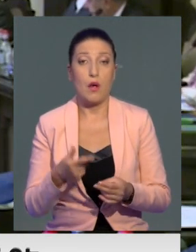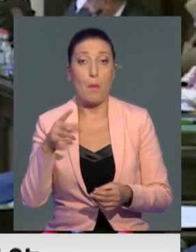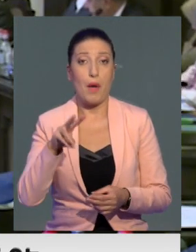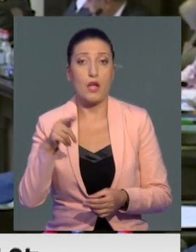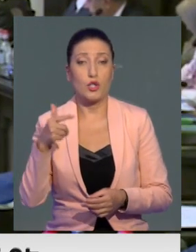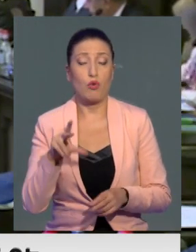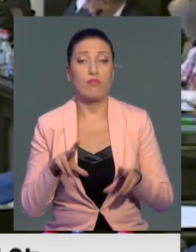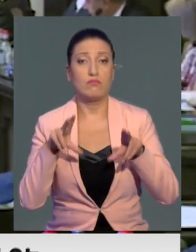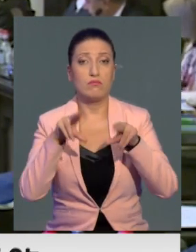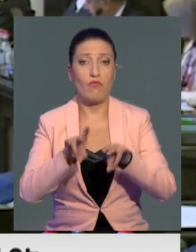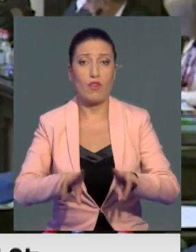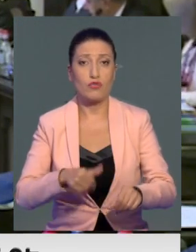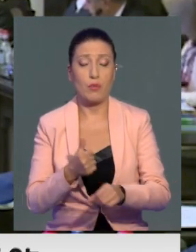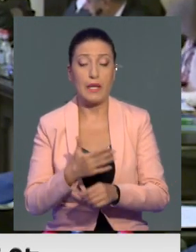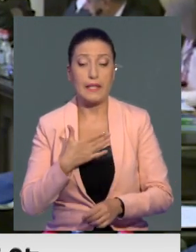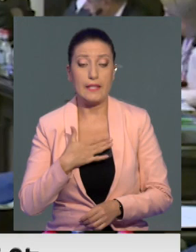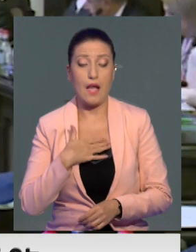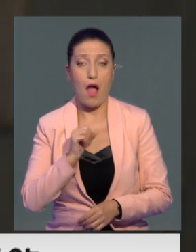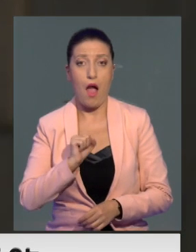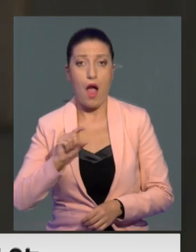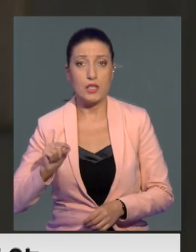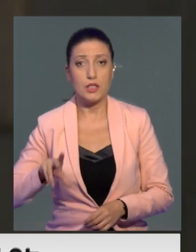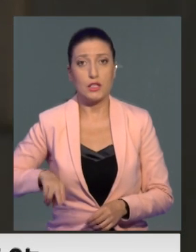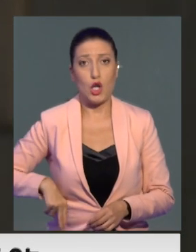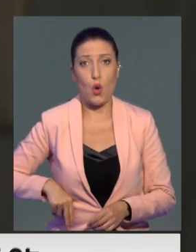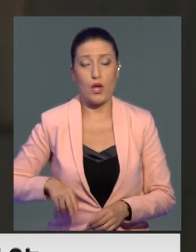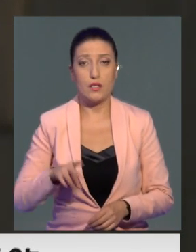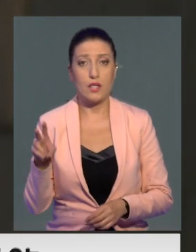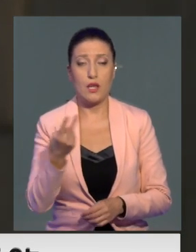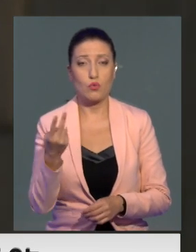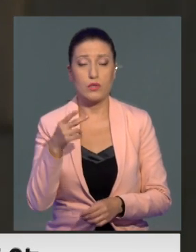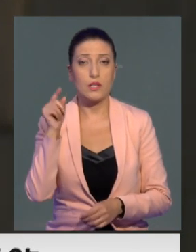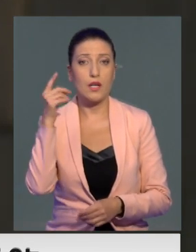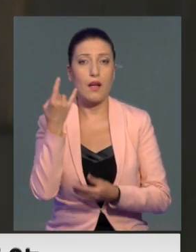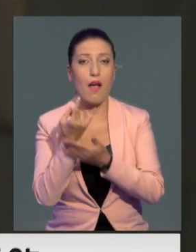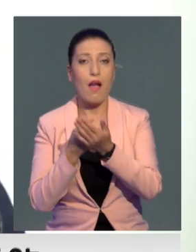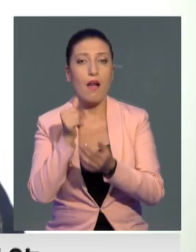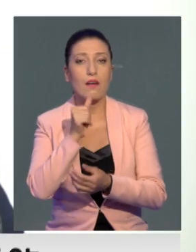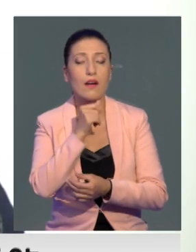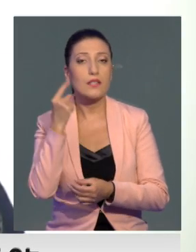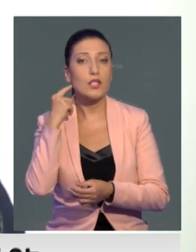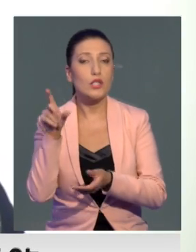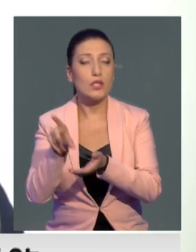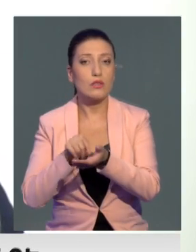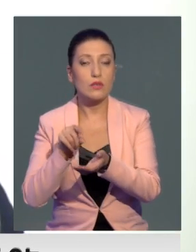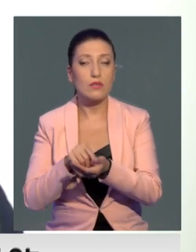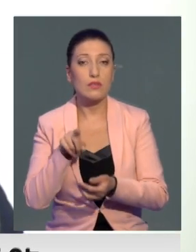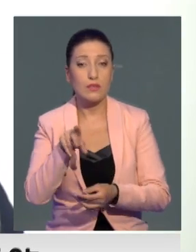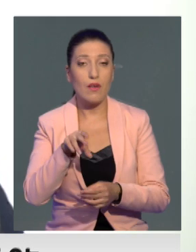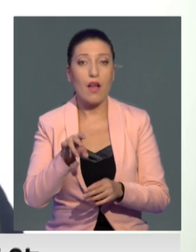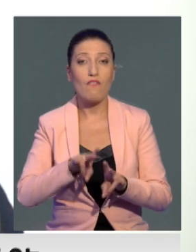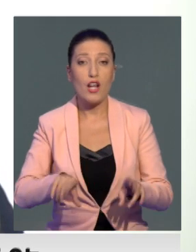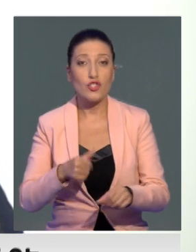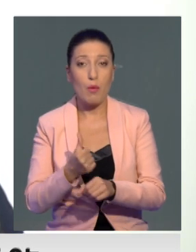հիշեցրեց իր ու ազգային անվտանգության ծառայության տնօրենի գաղտնալսման դեպքը։ Ձեր ասածը մի երկրում, որտեղ վարչապետի եւ